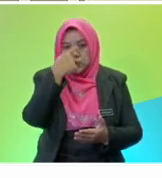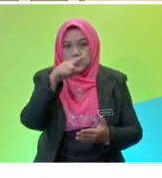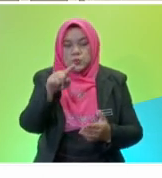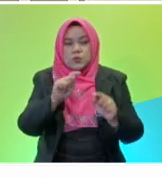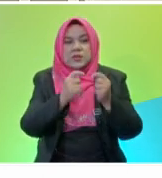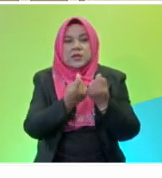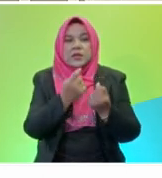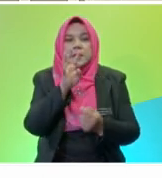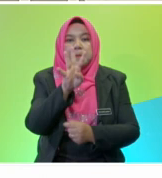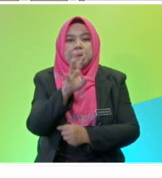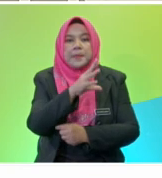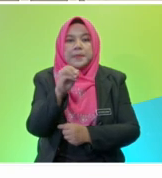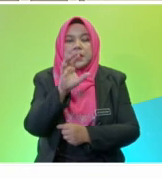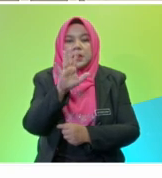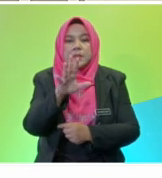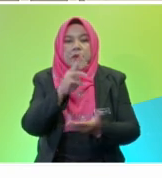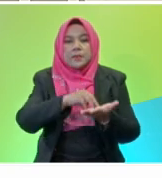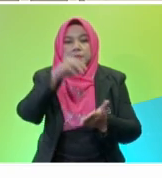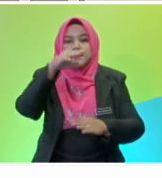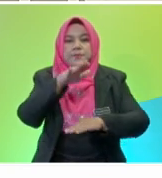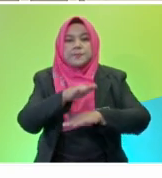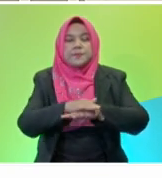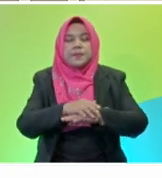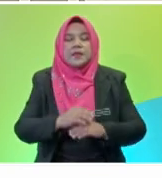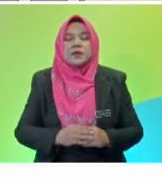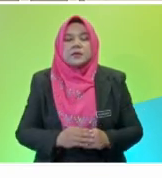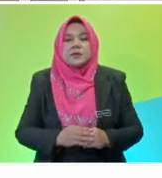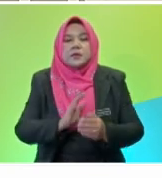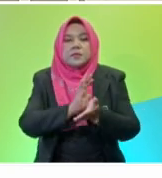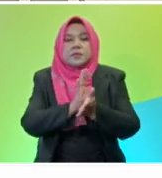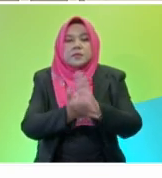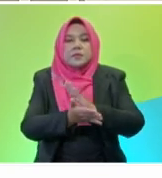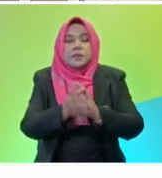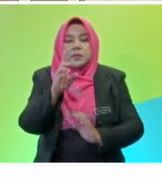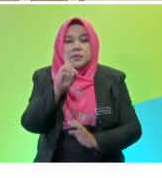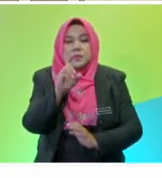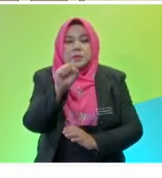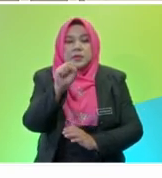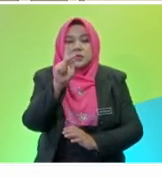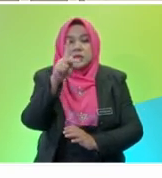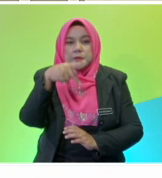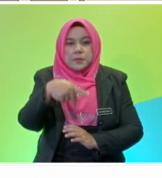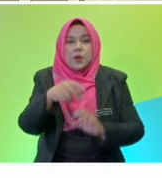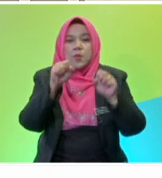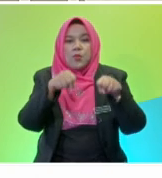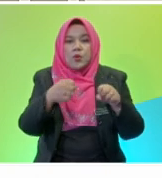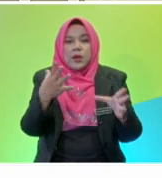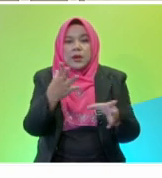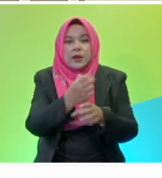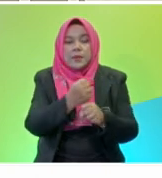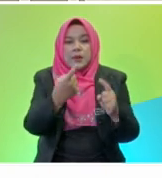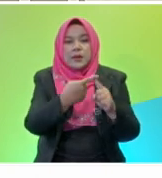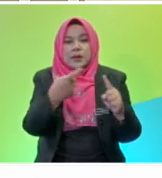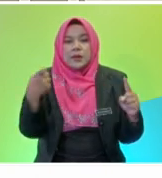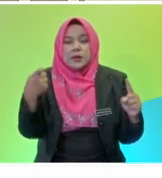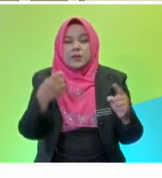4 dan menengah atas oke baik jadi kita Boleh dapatkan daripada inilah daripada